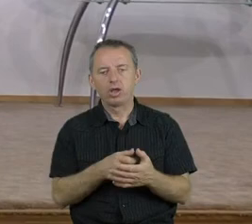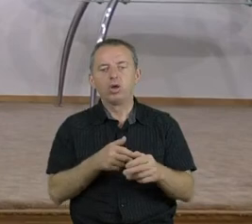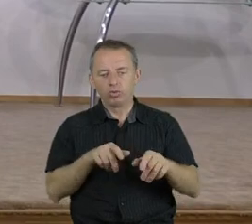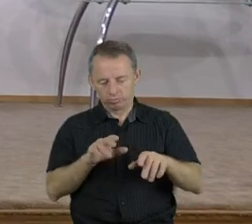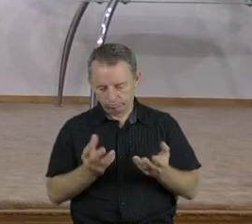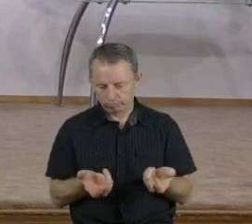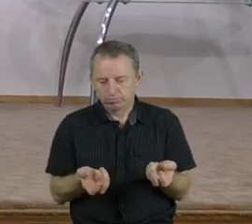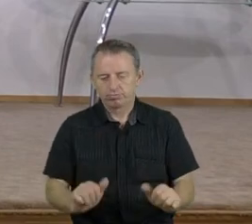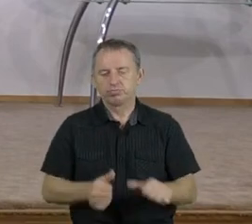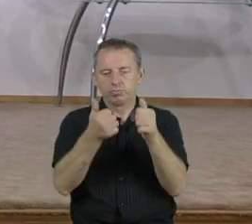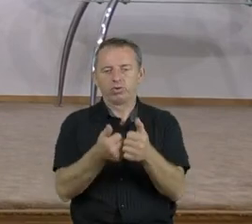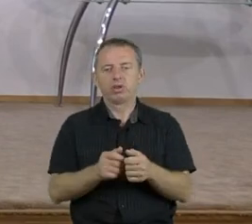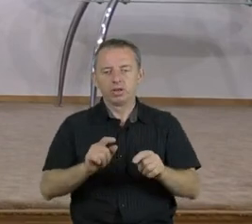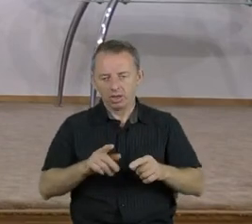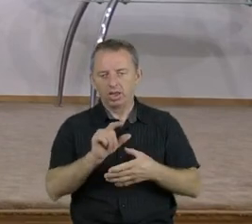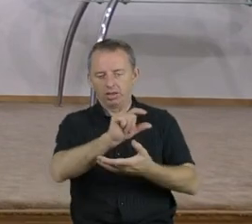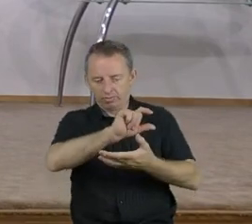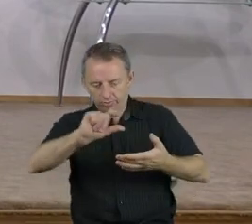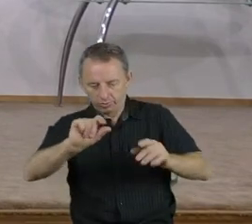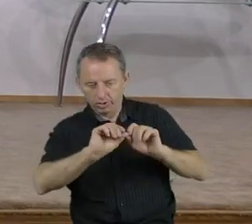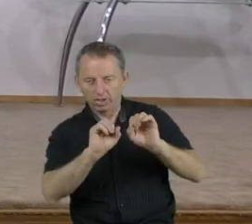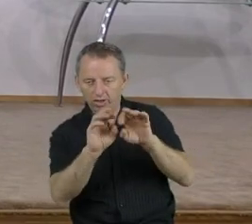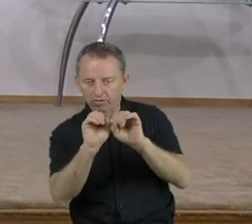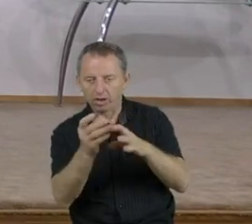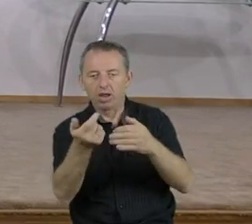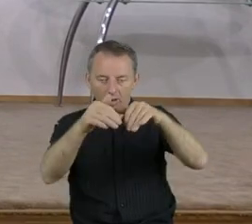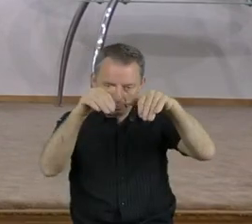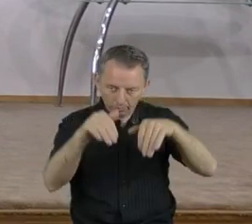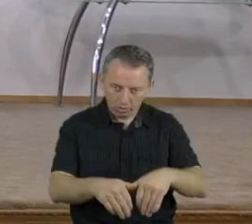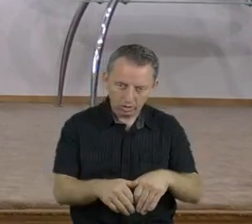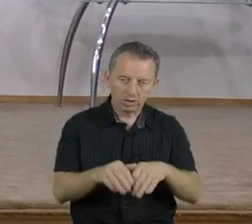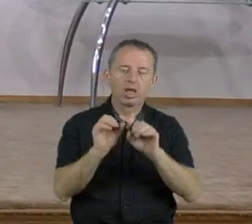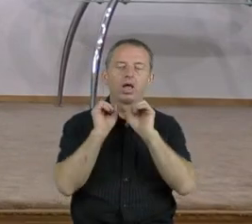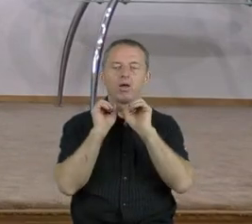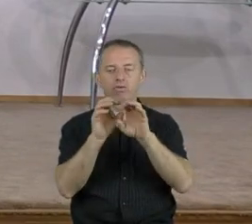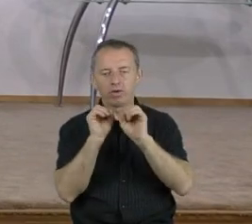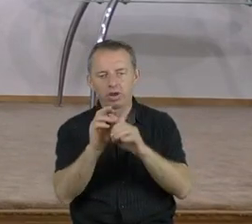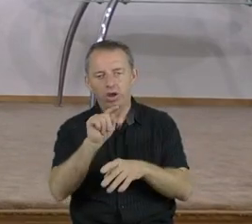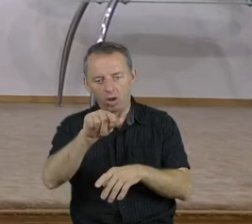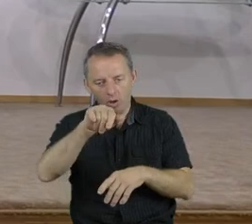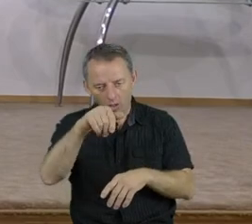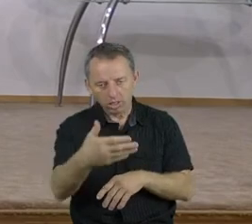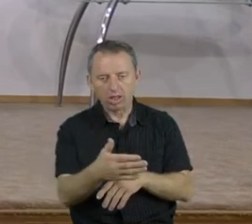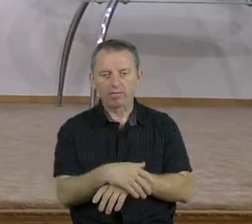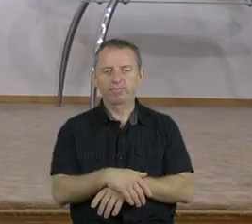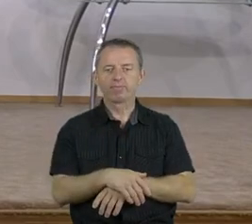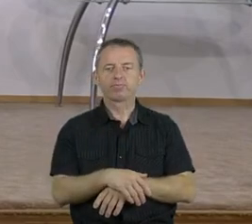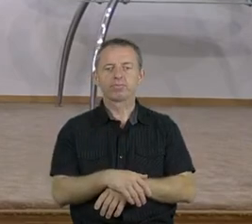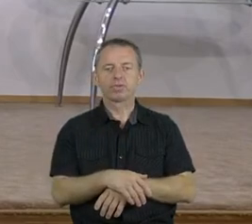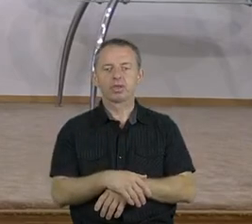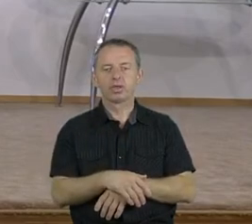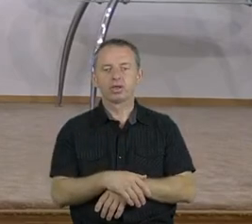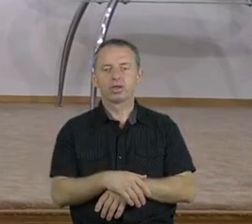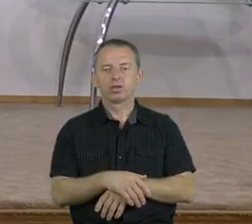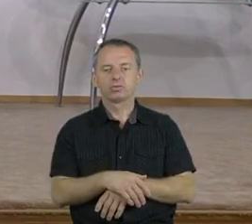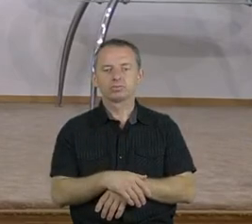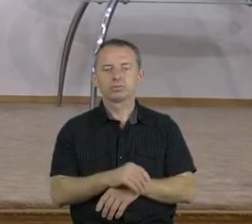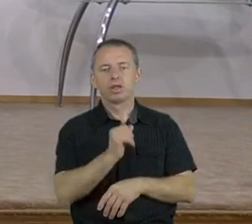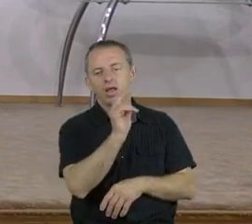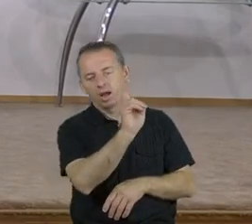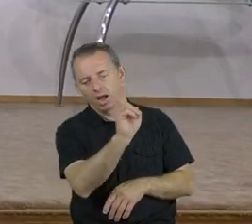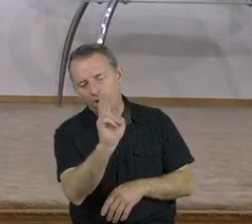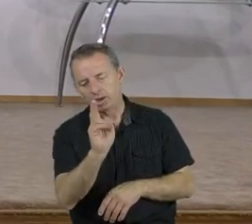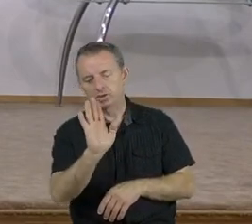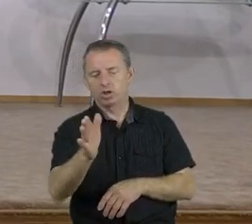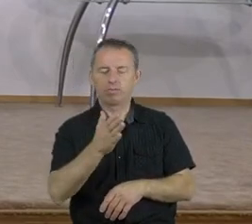uruchomiony, również na belce pojawia się informacja, gdzie można znaleźć informacje o tym. I każdy, kto